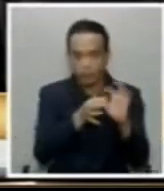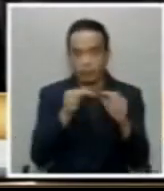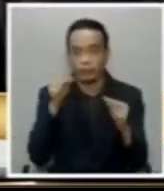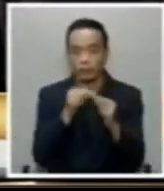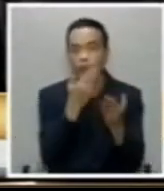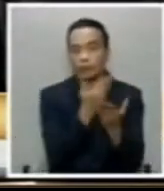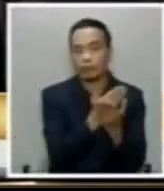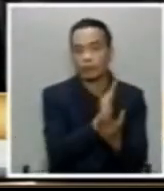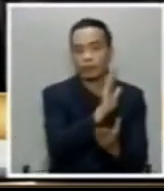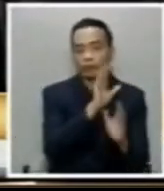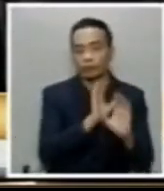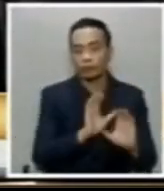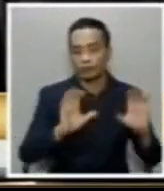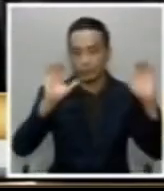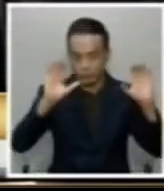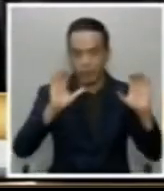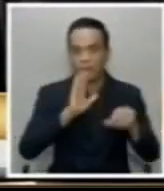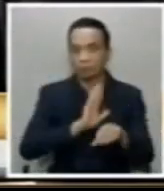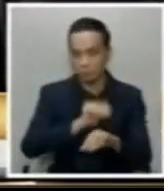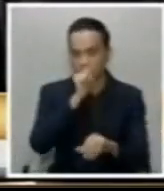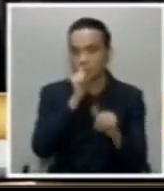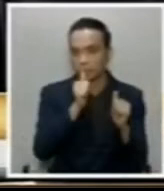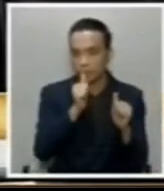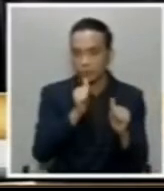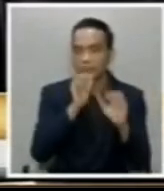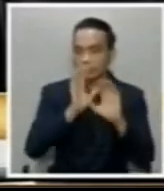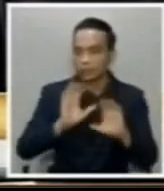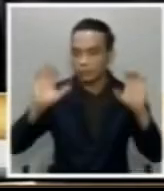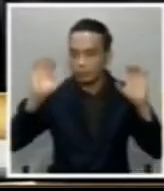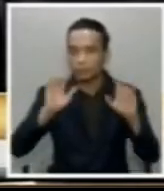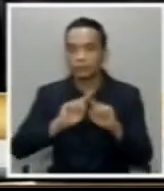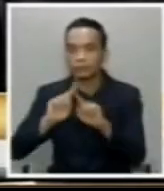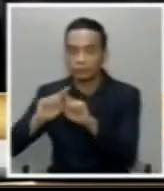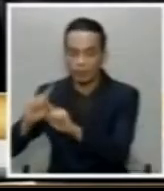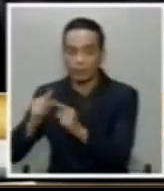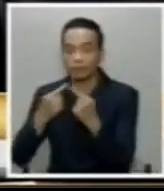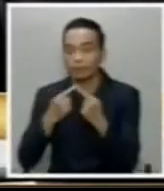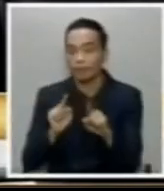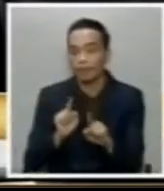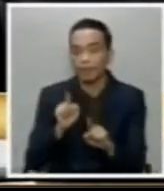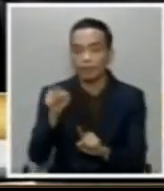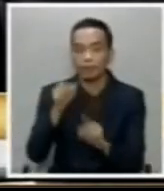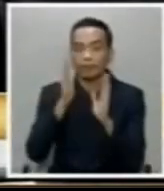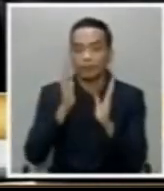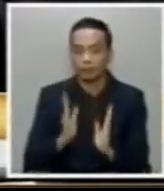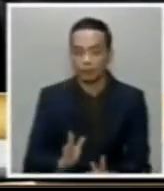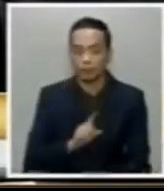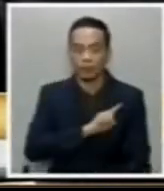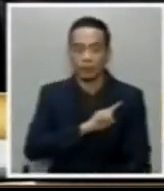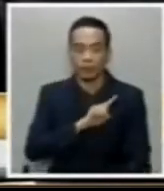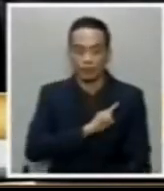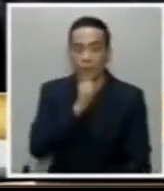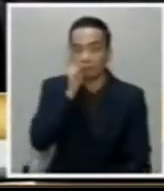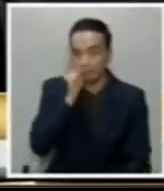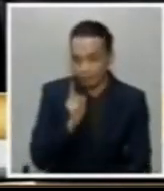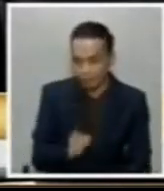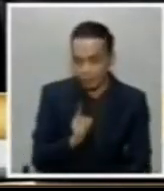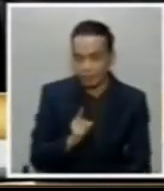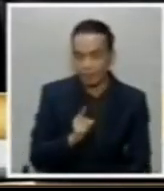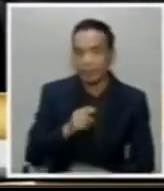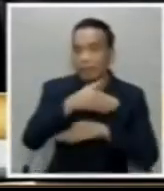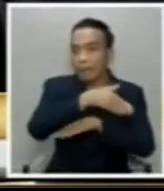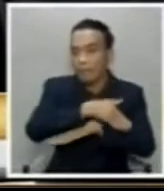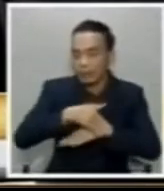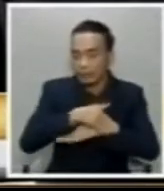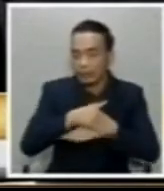าลนะครับตรวจบัญชีส่วนราชการแต่จริงๆงานของท่านเนี่ยนะครับเป็นงานบัญชีการ